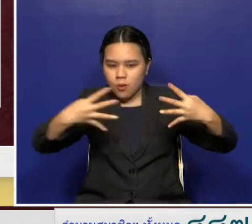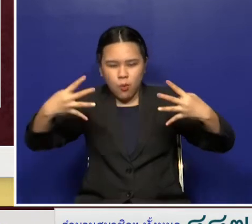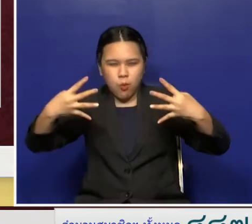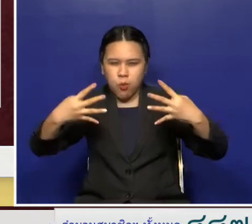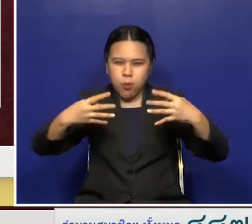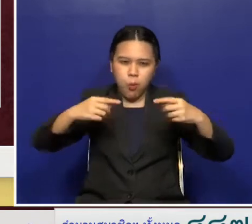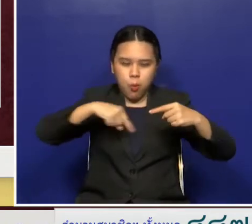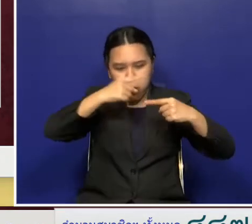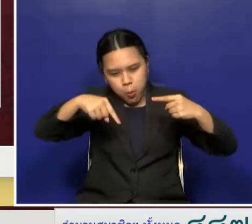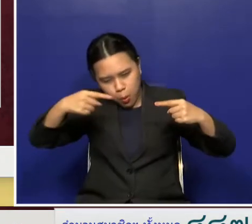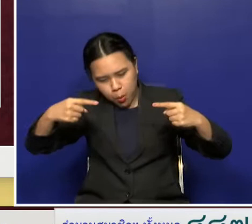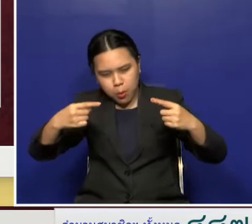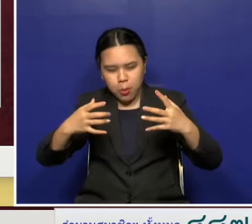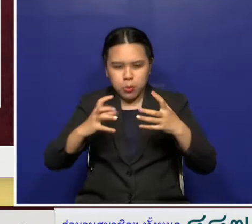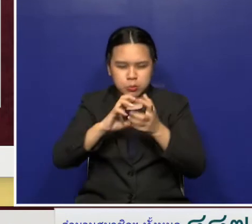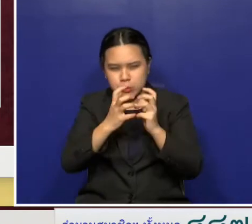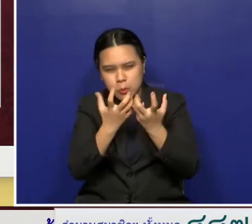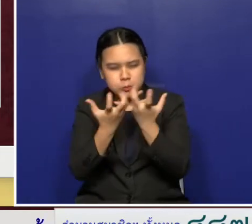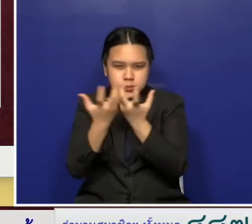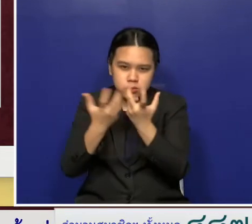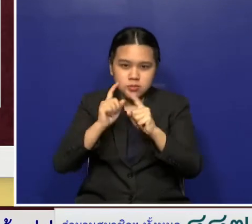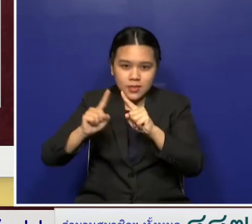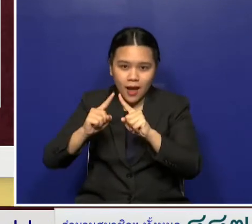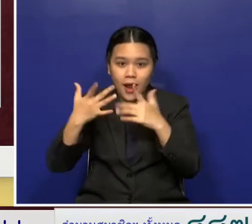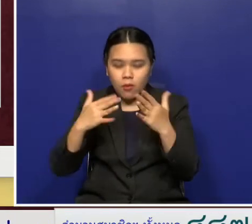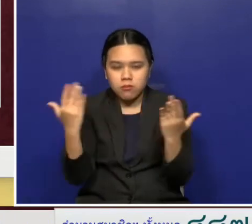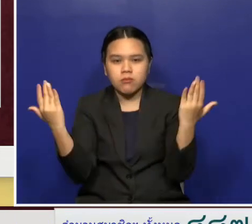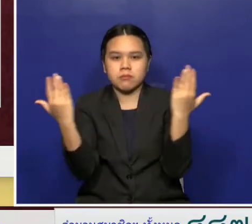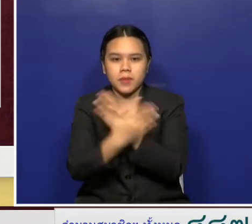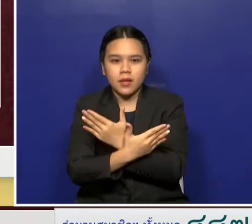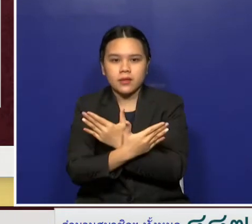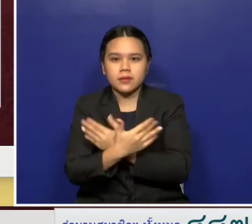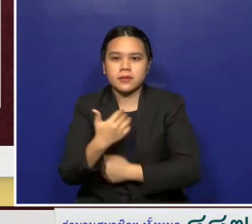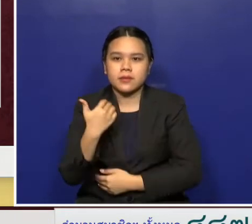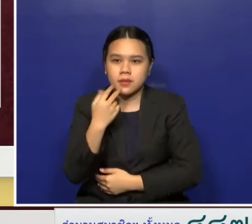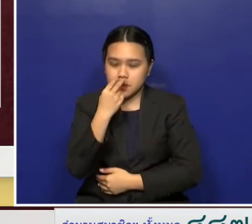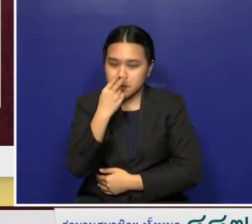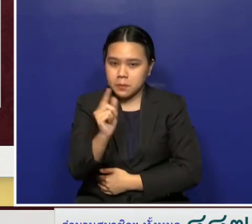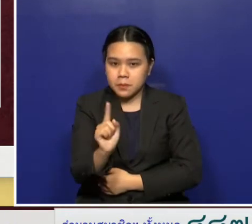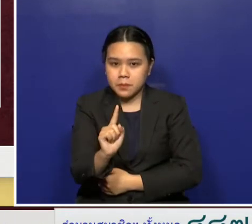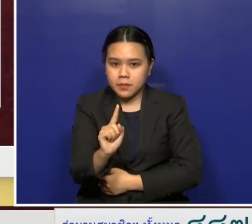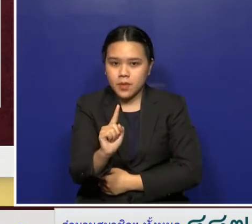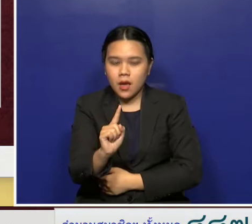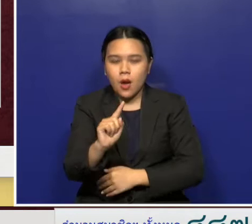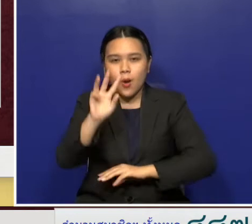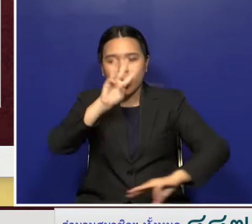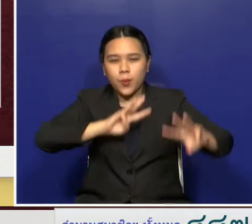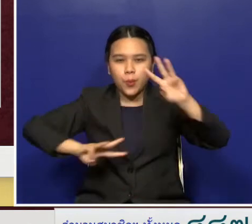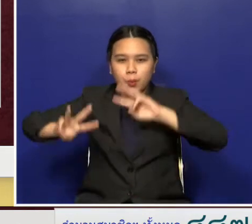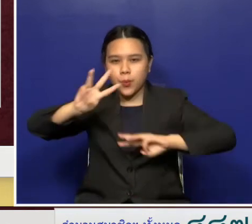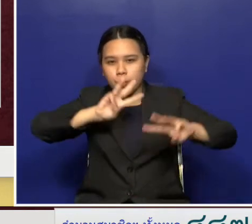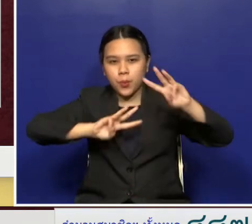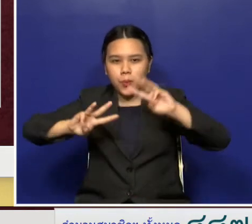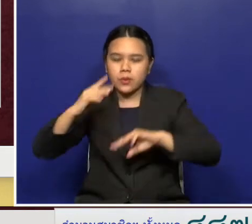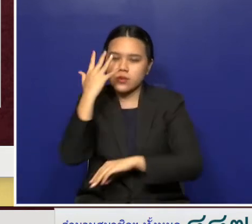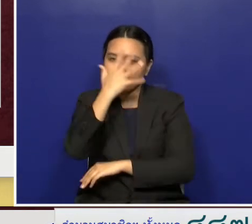และหันดูอีก ไม่นาน อกข้างหนึ่งท่านพระทานจะเหนว่า ล่งมาเลยครับความสวยงาม